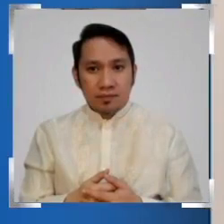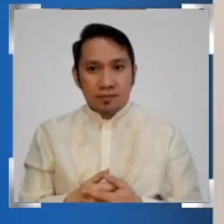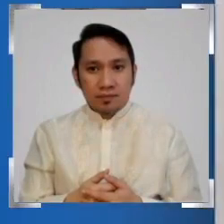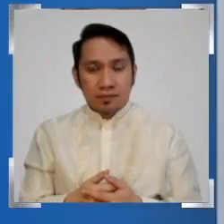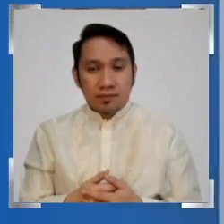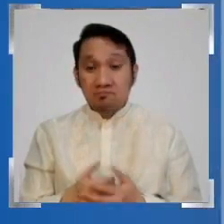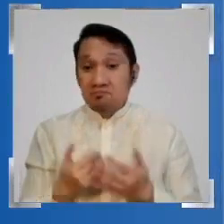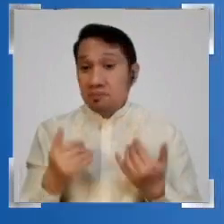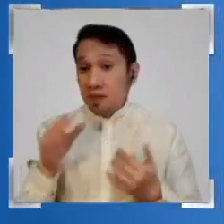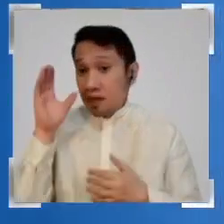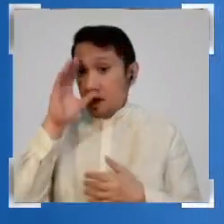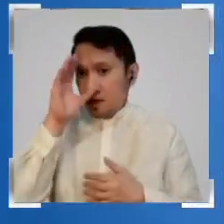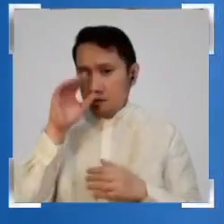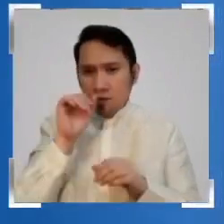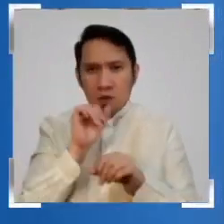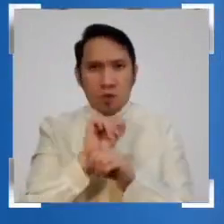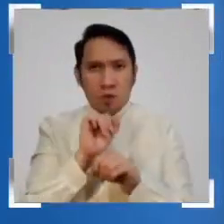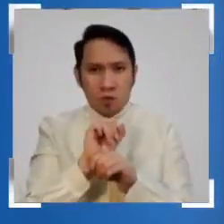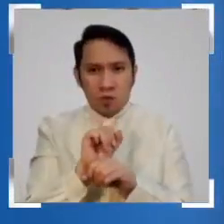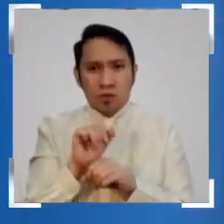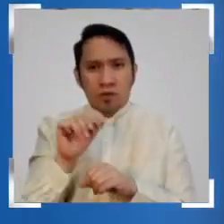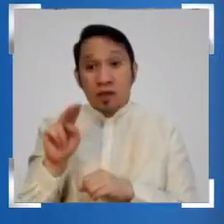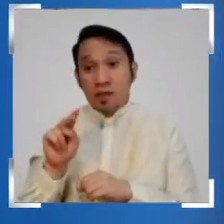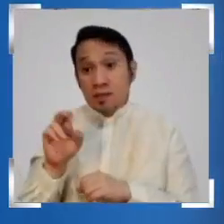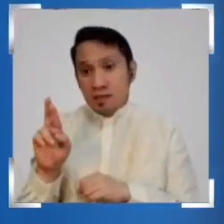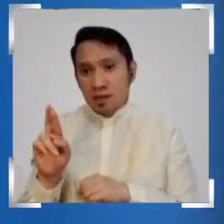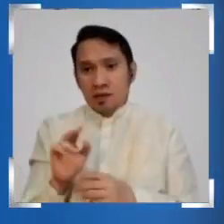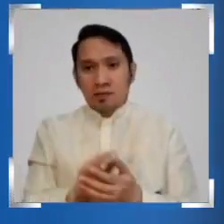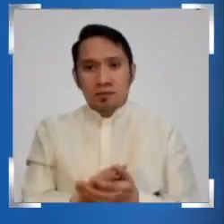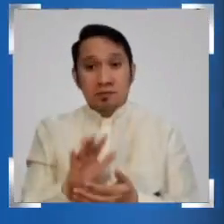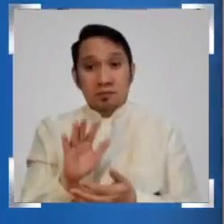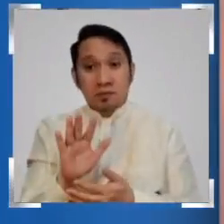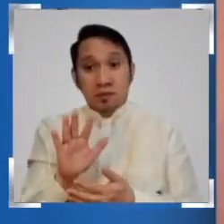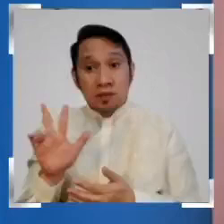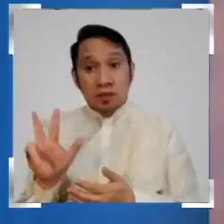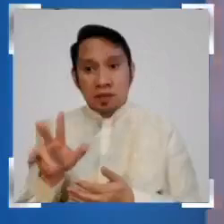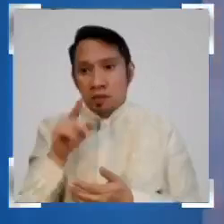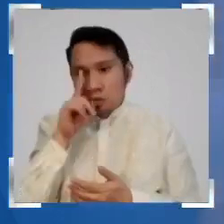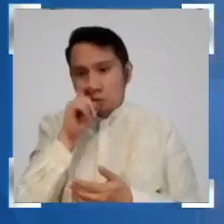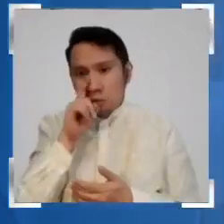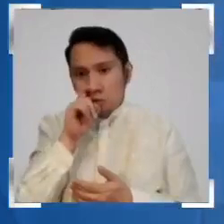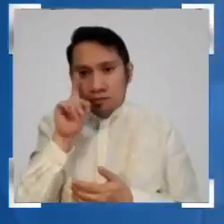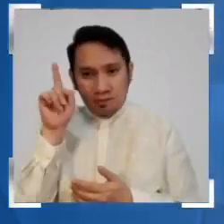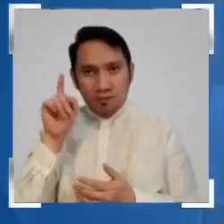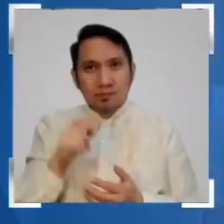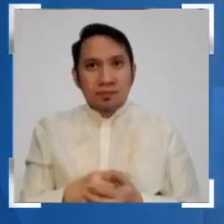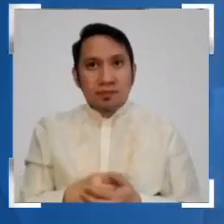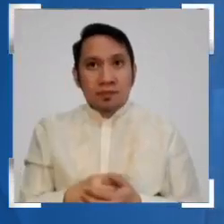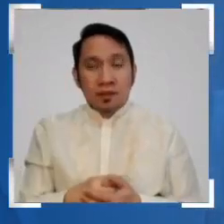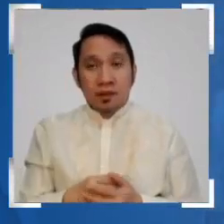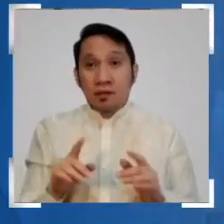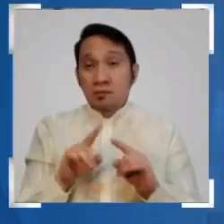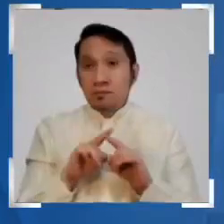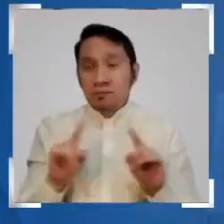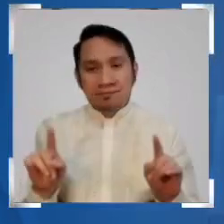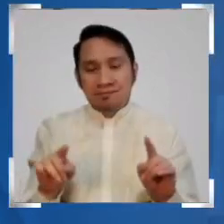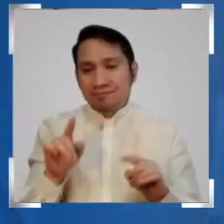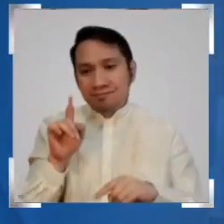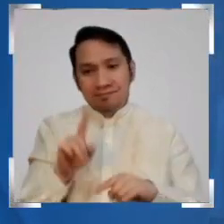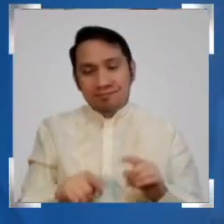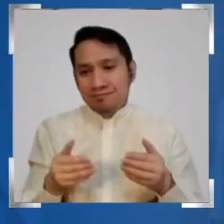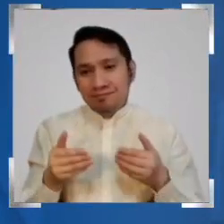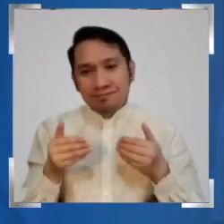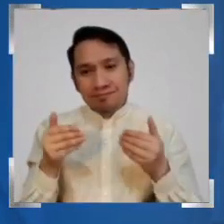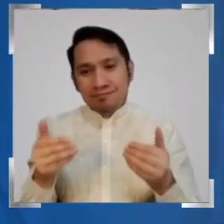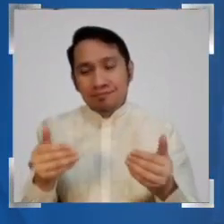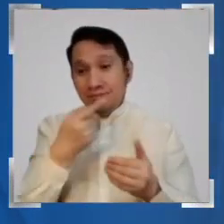Naghahanap noon ng trabaho sa Metro Manila ang 53 taong gulang na si Elmer Laos. Pero hindi siya makatuloy dahil